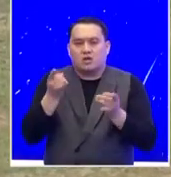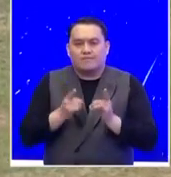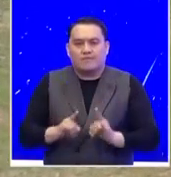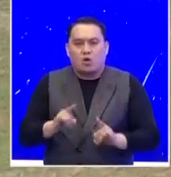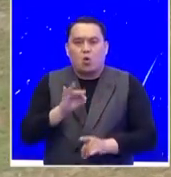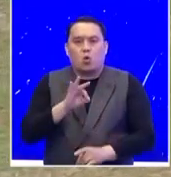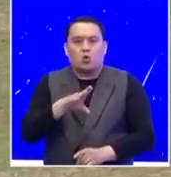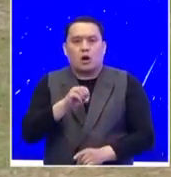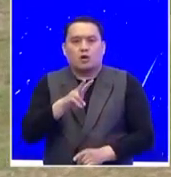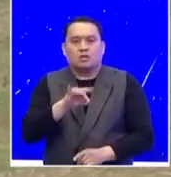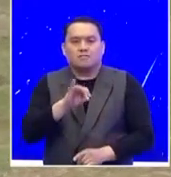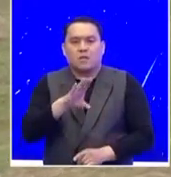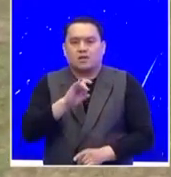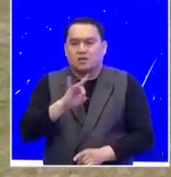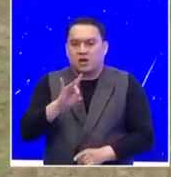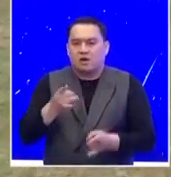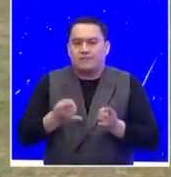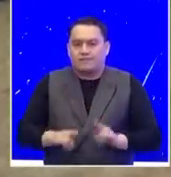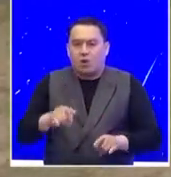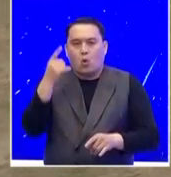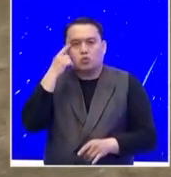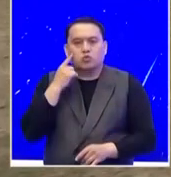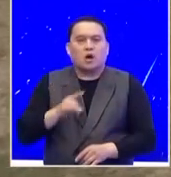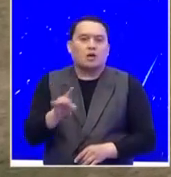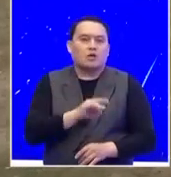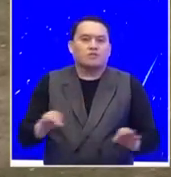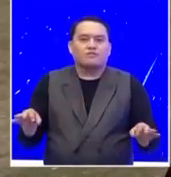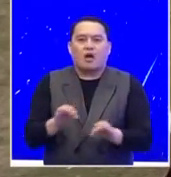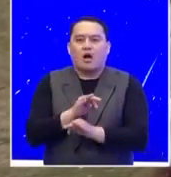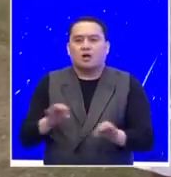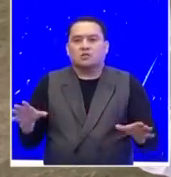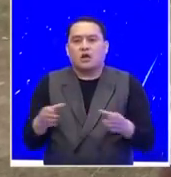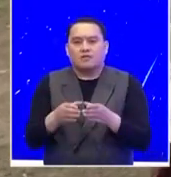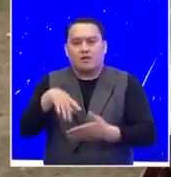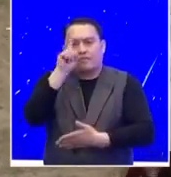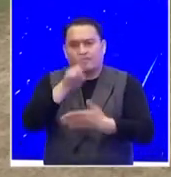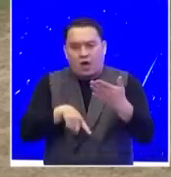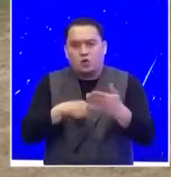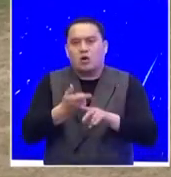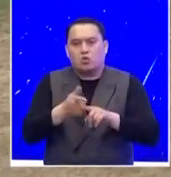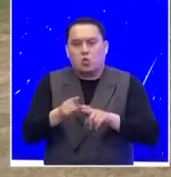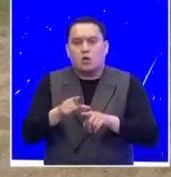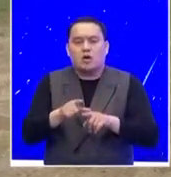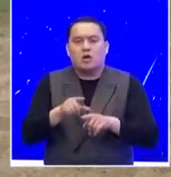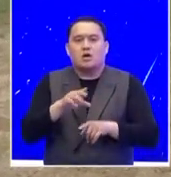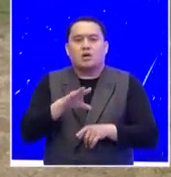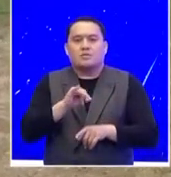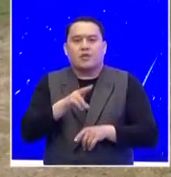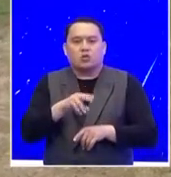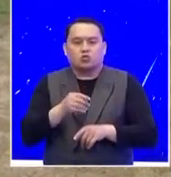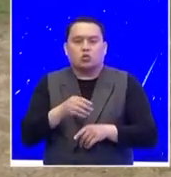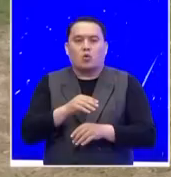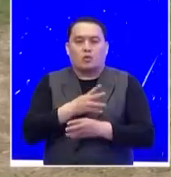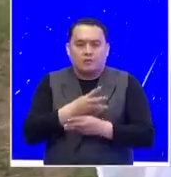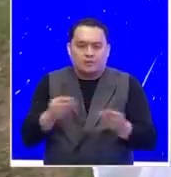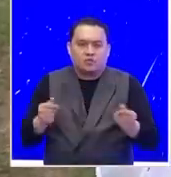Оракты Батыра. Легендарный воин был уроженцем Коксузской земли. Вокалистки ансамбля «Ак Кимишек» надеются, что к тому времени волна пандемии отхлынет, и они смогут,